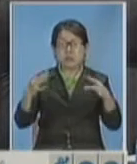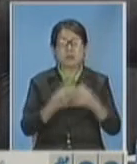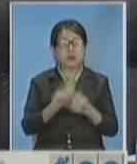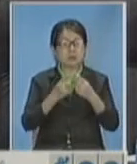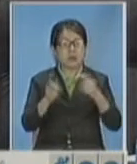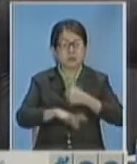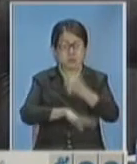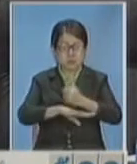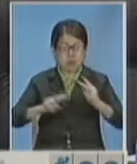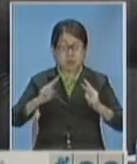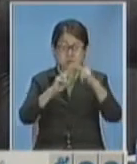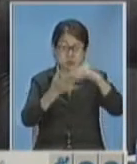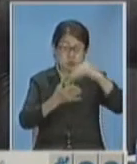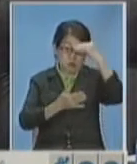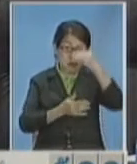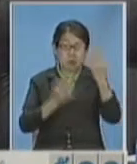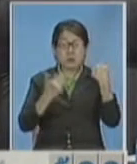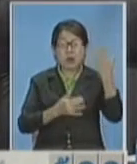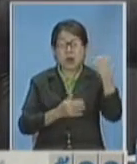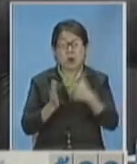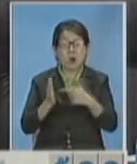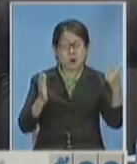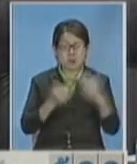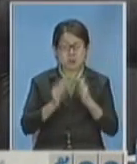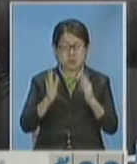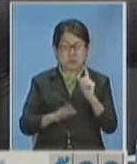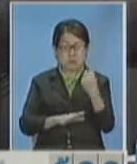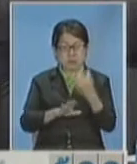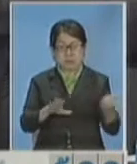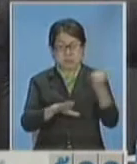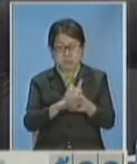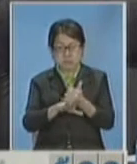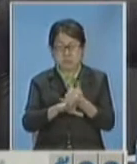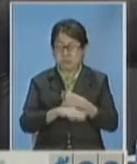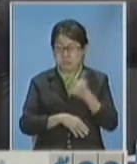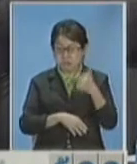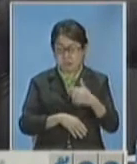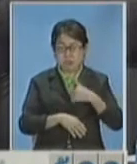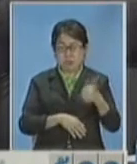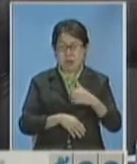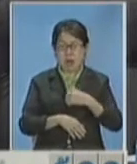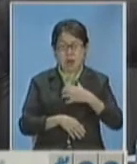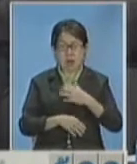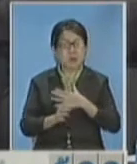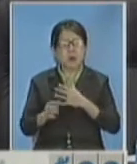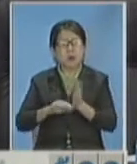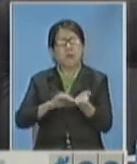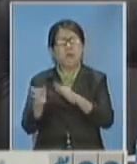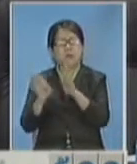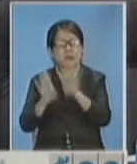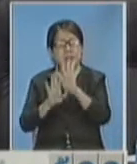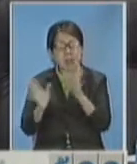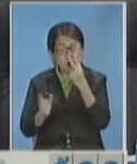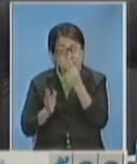การท่านรัฐมนตรีคนใหม่ท่านก็บอกเลยว่าไม่ได้มีนโยบายเรื่องยุบเลยนะคะแต่ว่าจะควบรวมแล้วก็ตามความเหมาะส